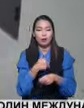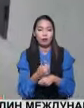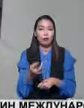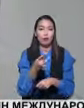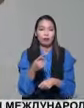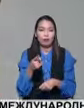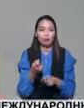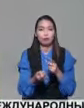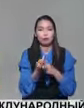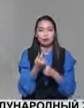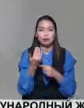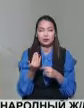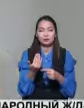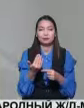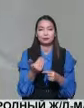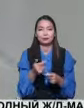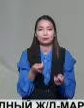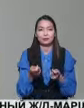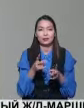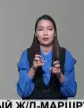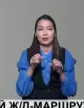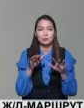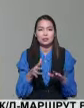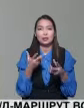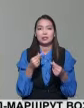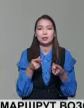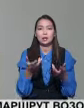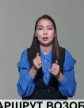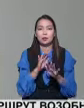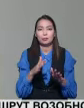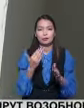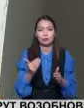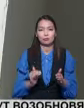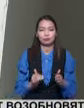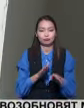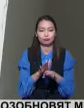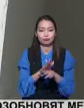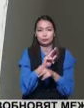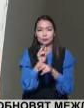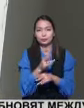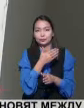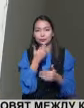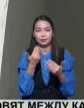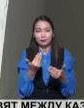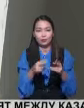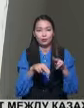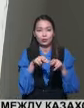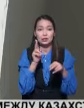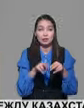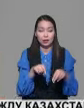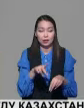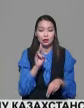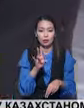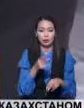Он наказал чиновникам на местах не принимать объект, пока подрядчик не переделает свою работу. Дедлайн устройки заканчивается в ноябре этого